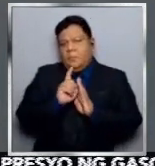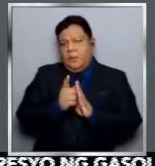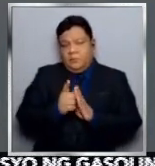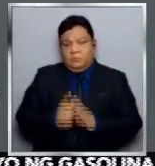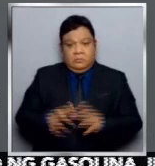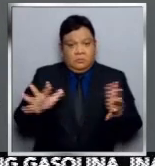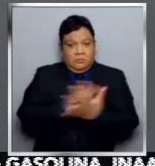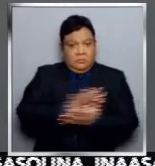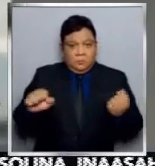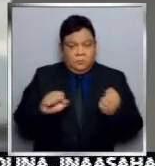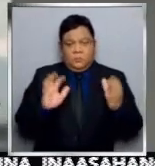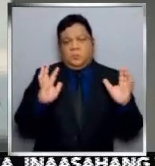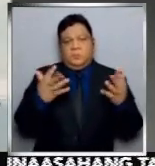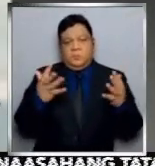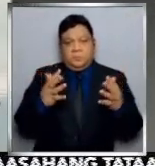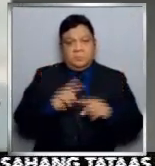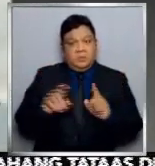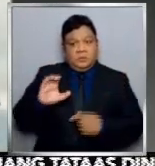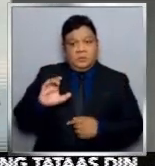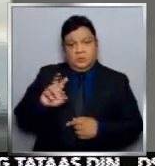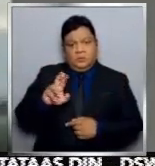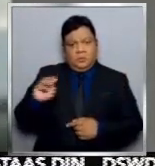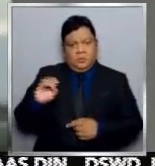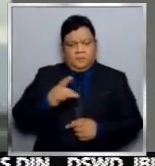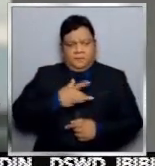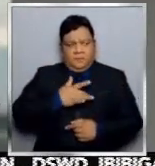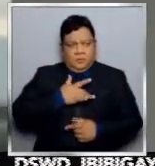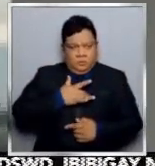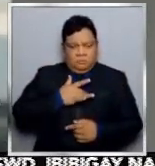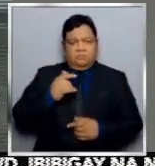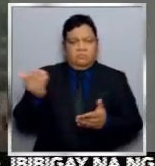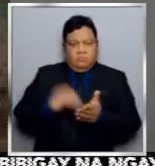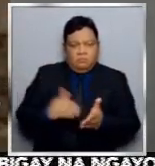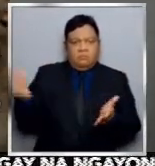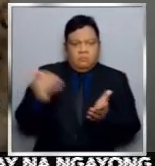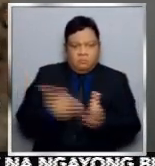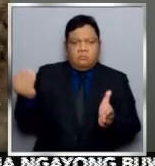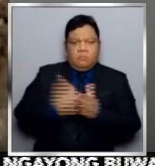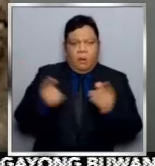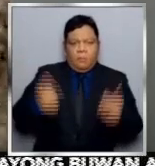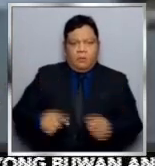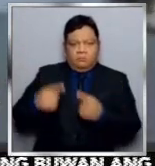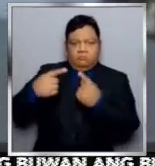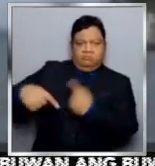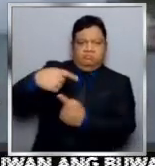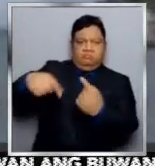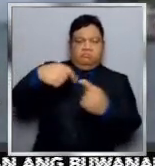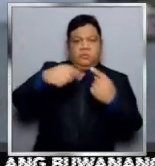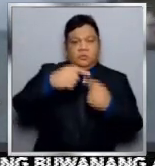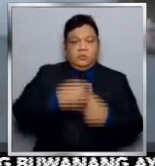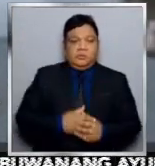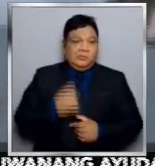ang CDR-RMO naalarma sa sunod-sunod na ipo-ipong namataan sa lugar. Ito lang huling linggo ng Mayo ay isa